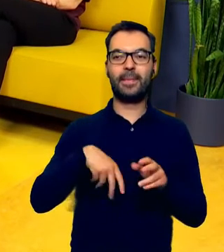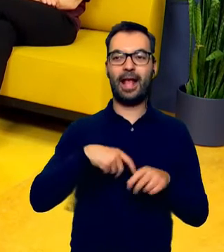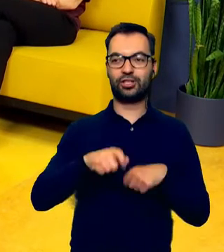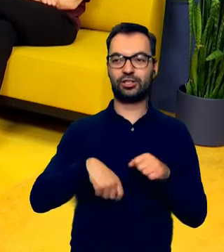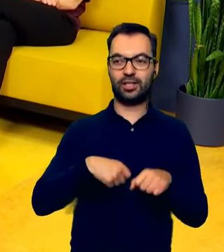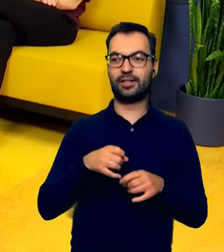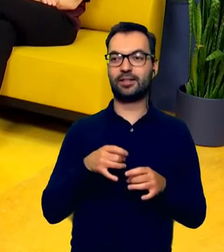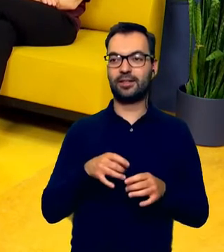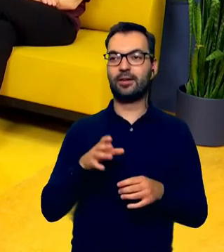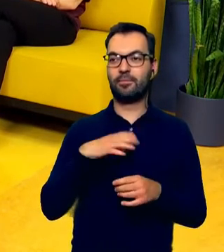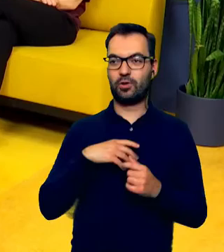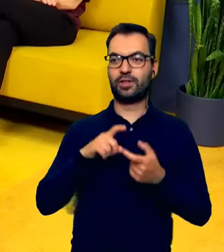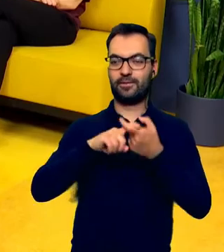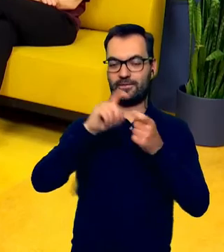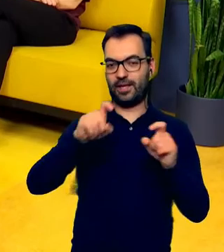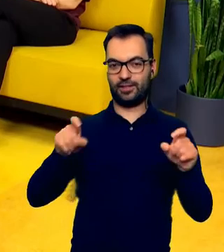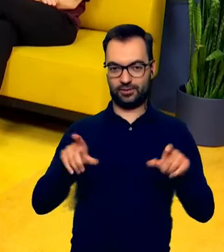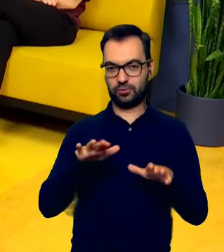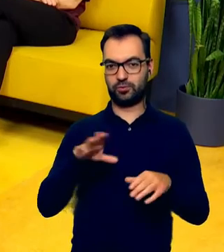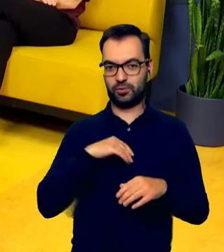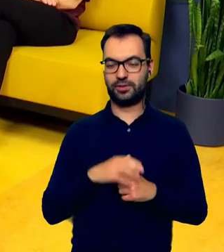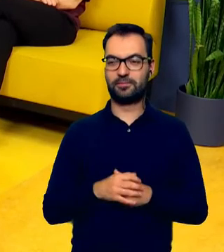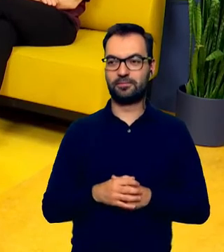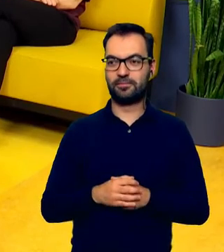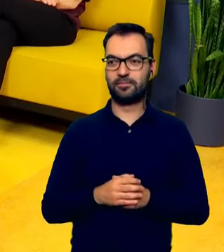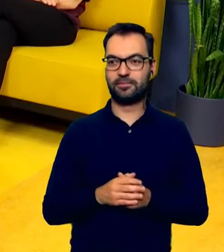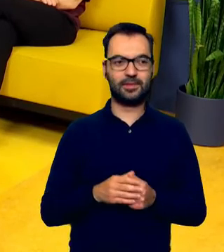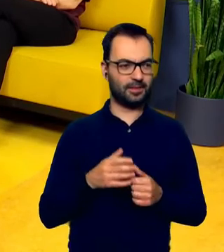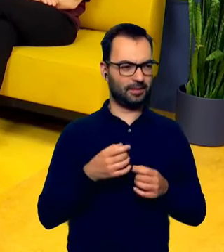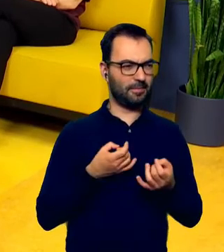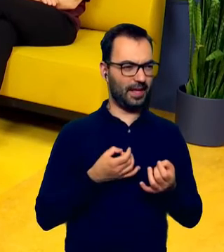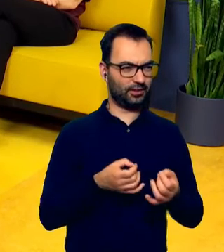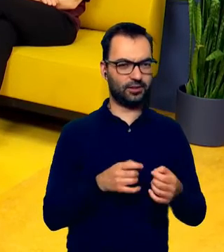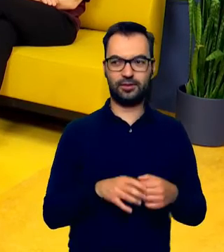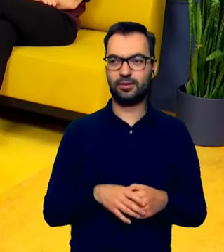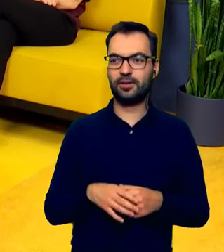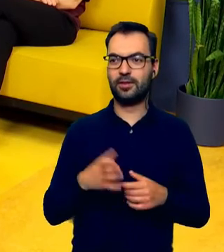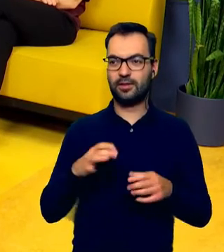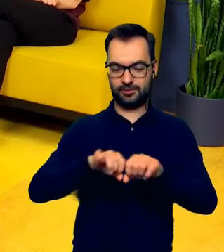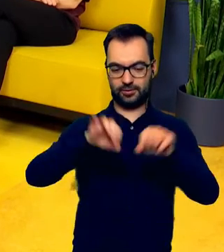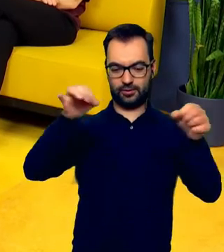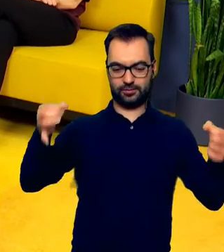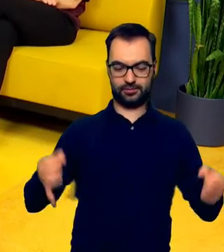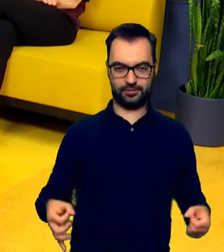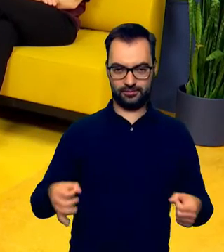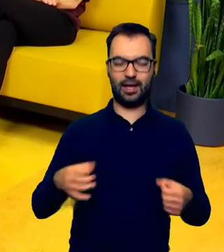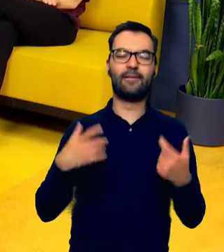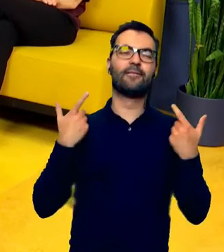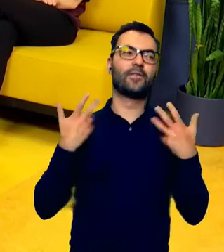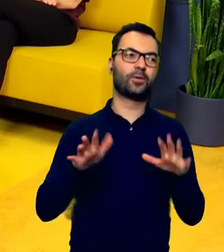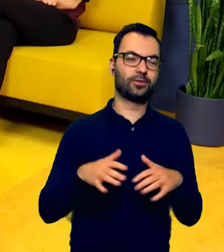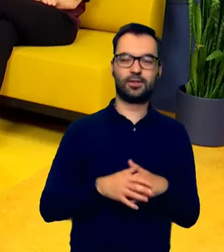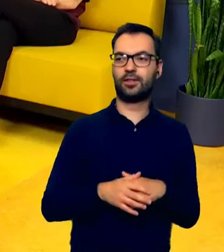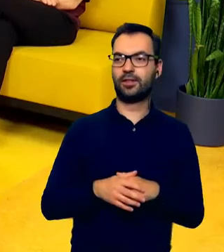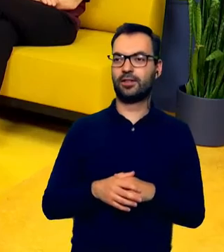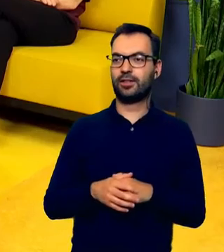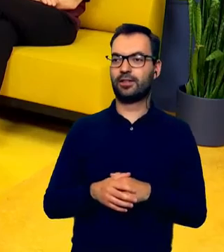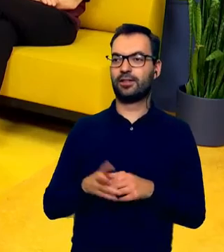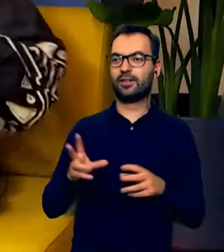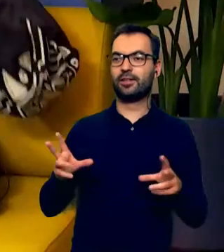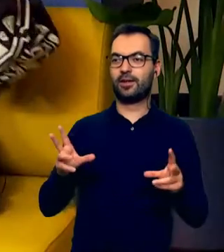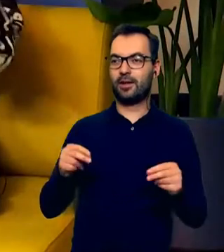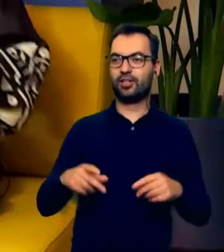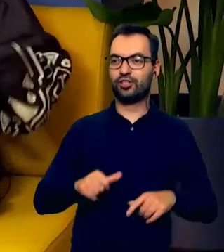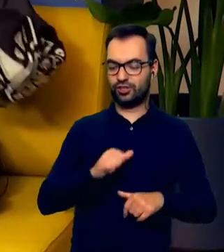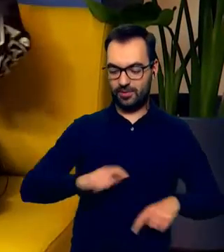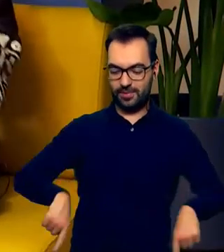i na niej też można wieszać różne rzeczy. Na bieżni? Tak. To znaczy ona ma takie rączki na bieżni. Tak. A poza tym jakbyś przyczepiła klamerkami do